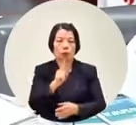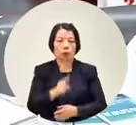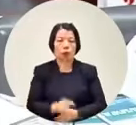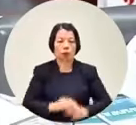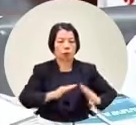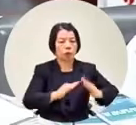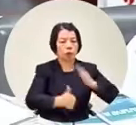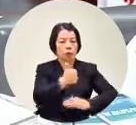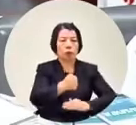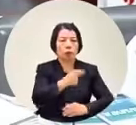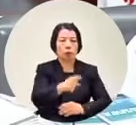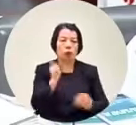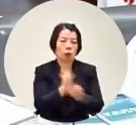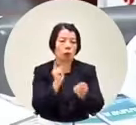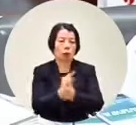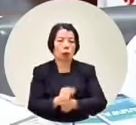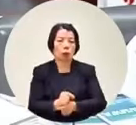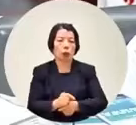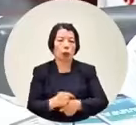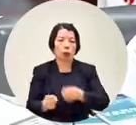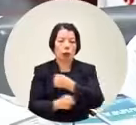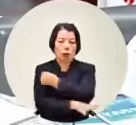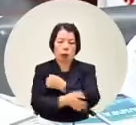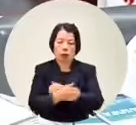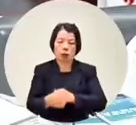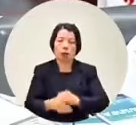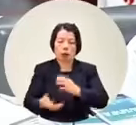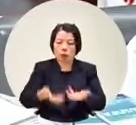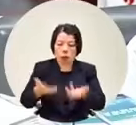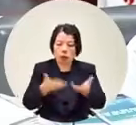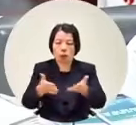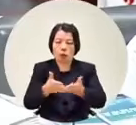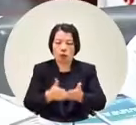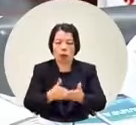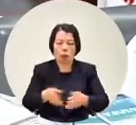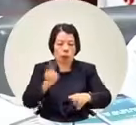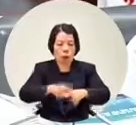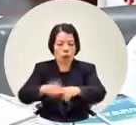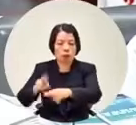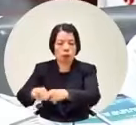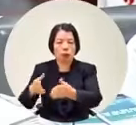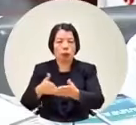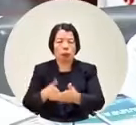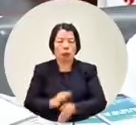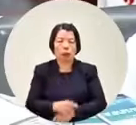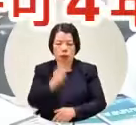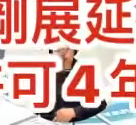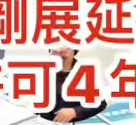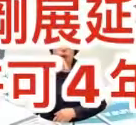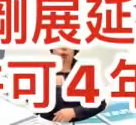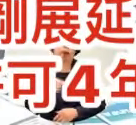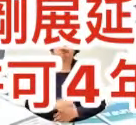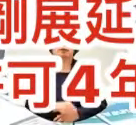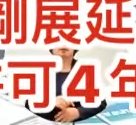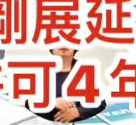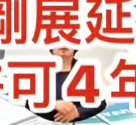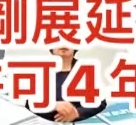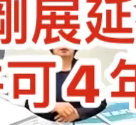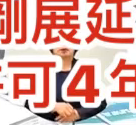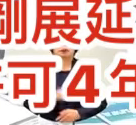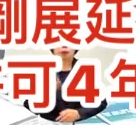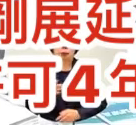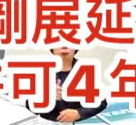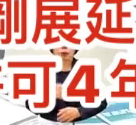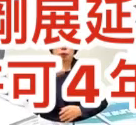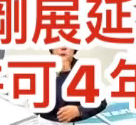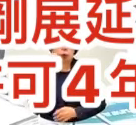除役。没错，这个是全台湾都希望的，燃煤希望降低比例。可是他们昨天要的立即除役，